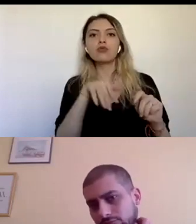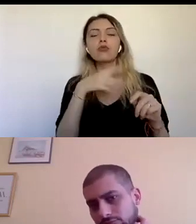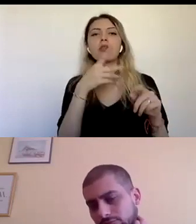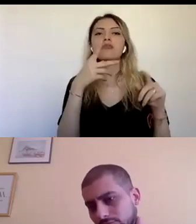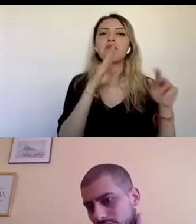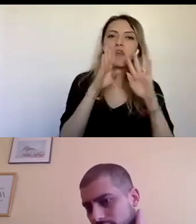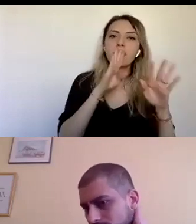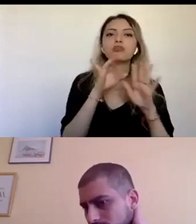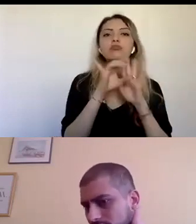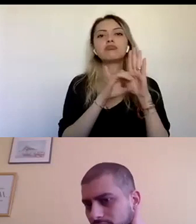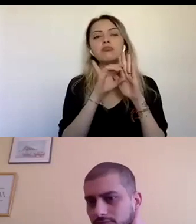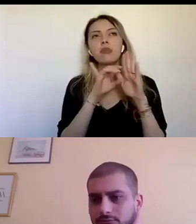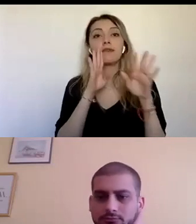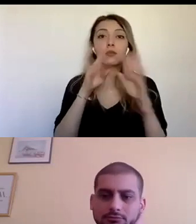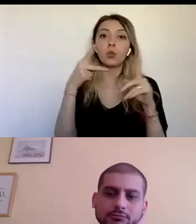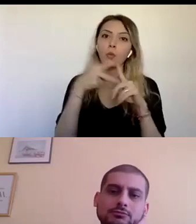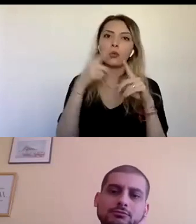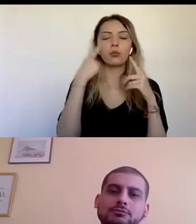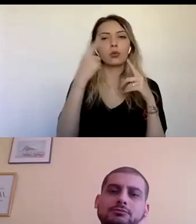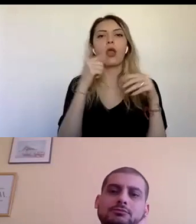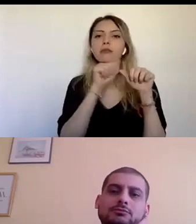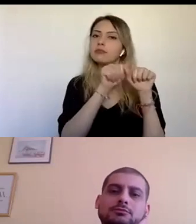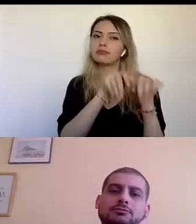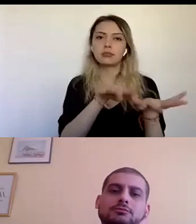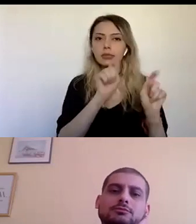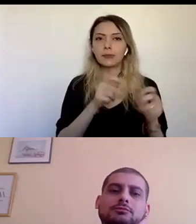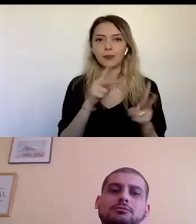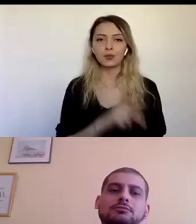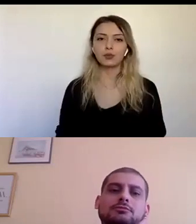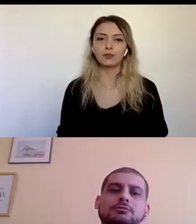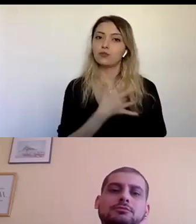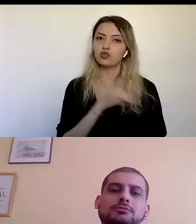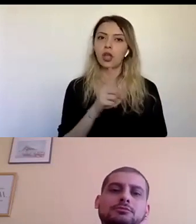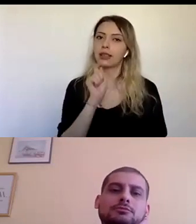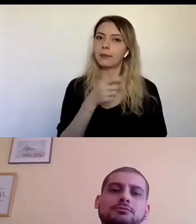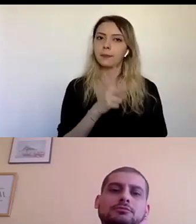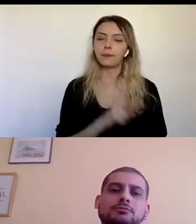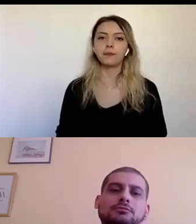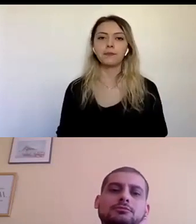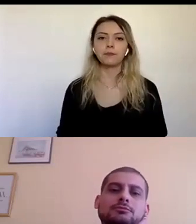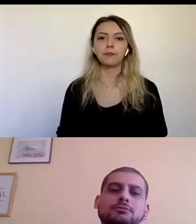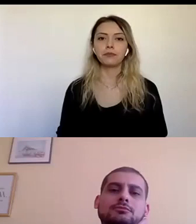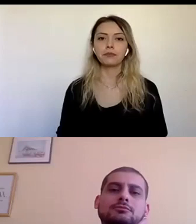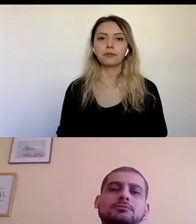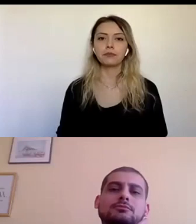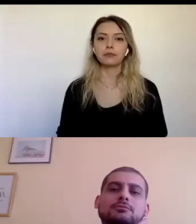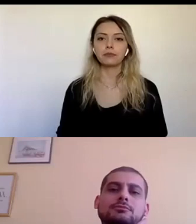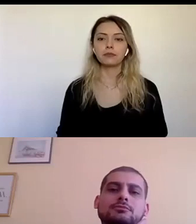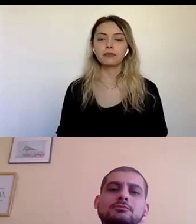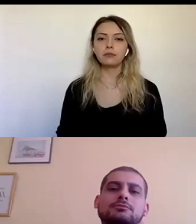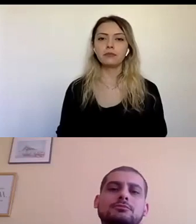bir üst paketinde aynı anda 4-5 mecraya canlı yayın olarak basabilirsiniz. Bunu hatta bildiğim kadarıyla Medyascope gibi canlı